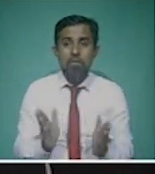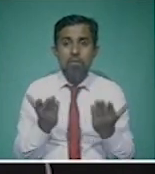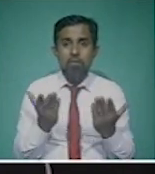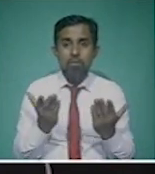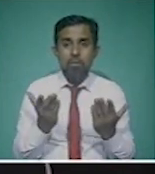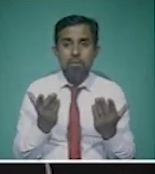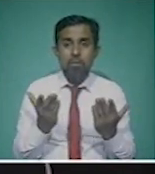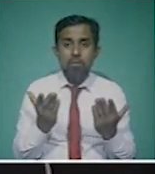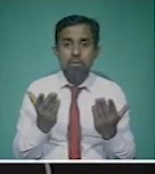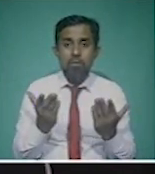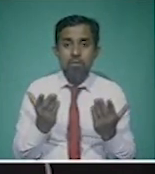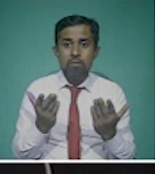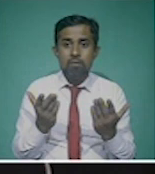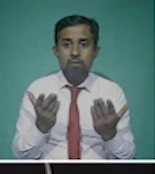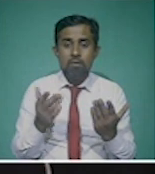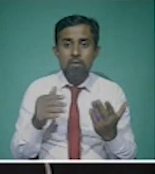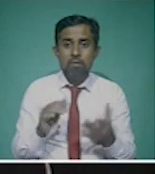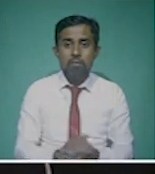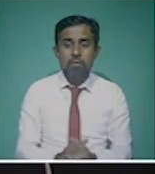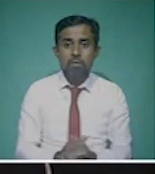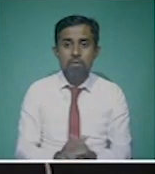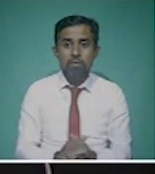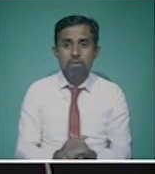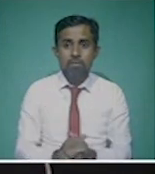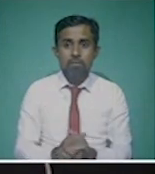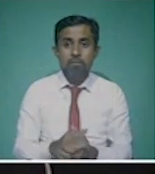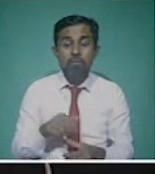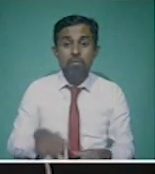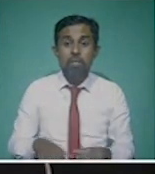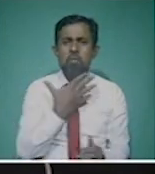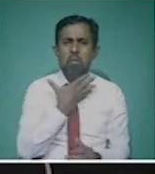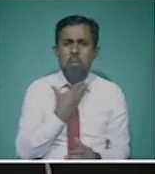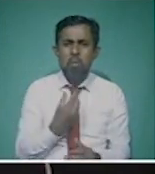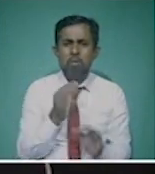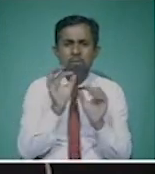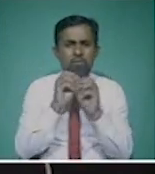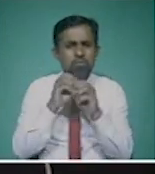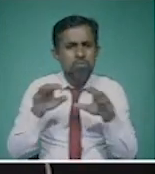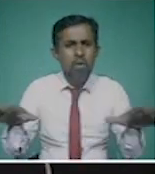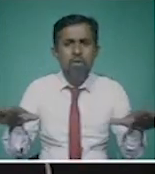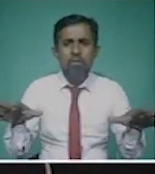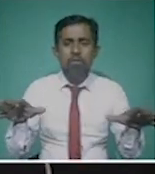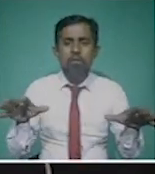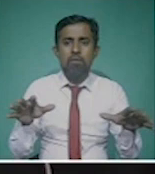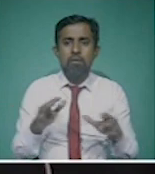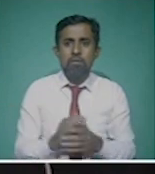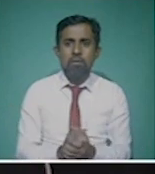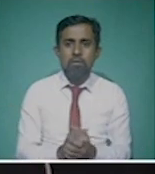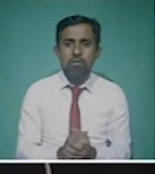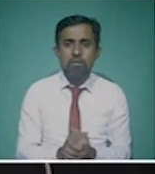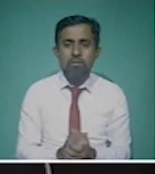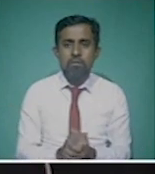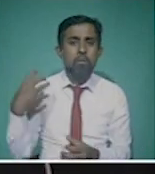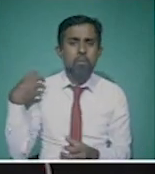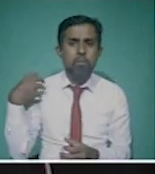Is Samandamaha, Vishamatanamana, Precharangil, Indu Saka, Tamil Pesum, Samuhamana,